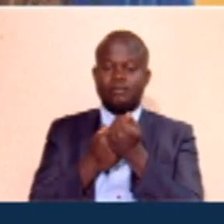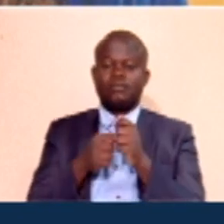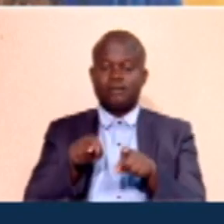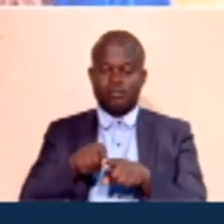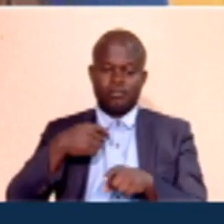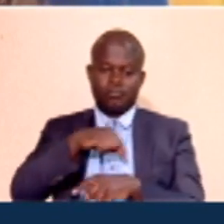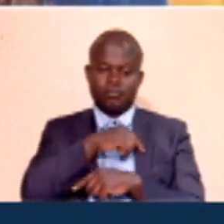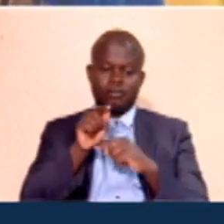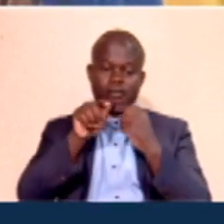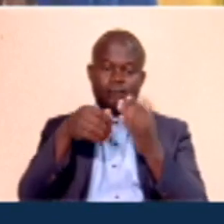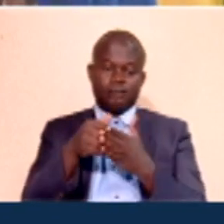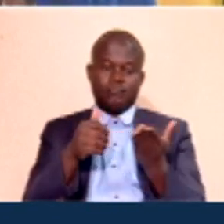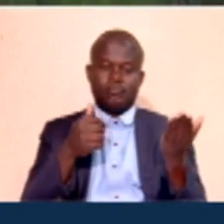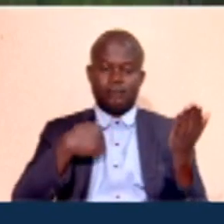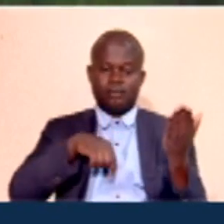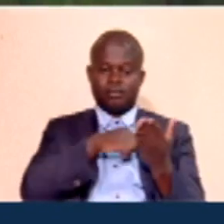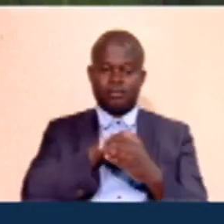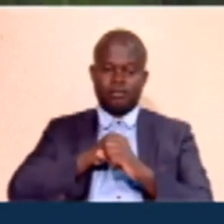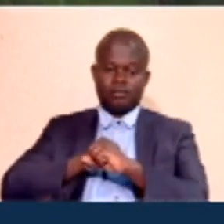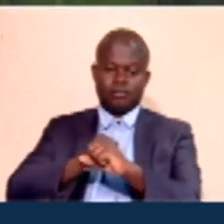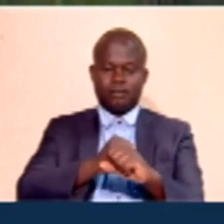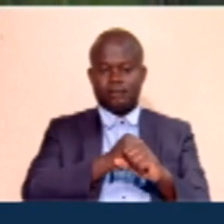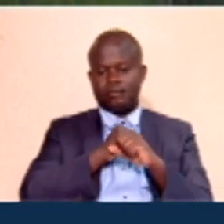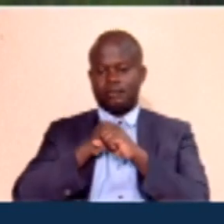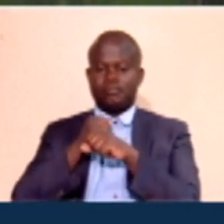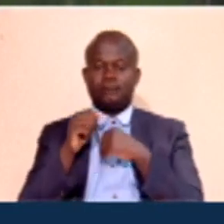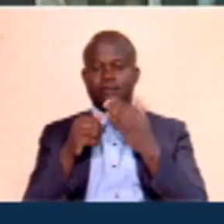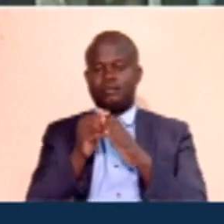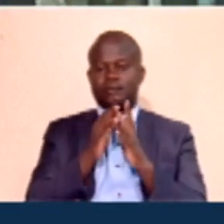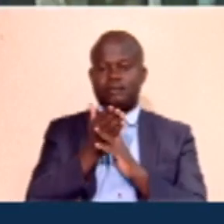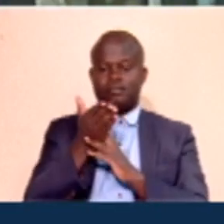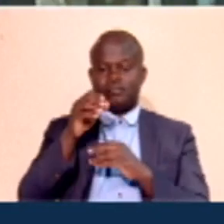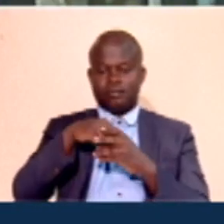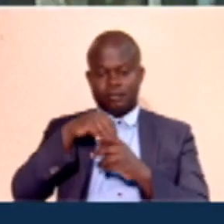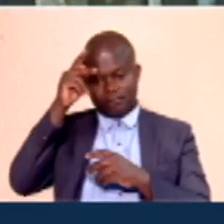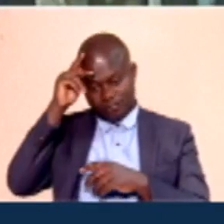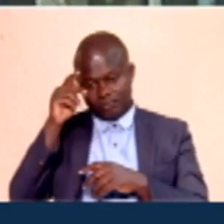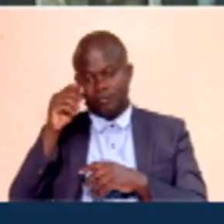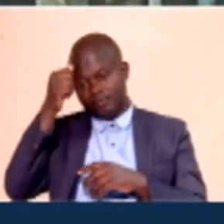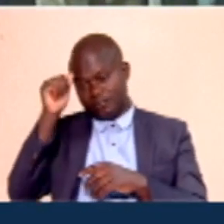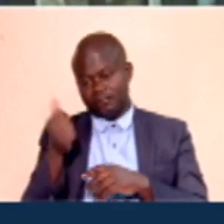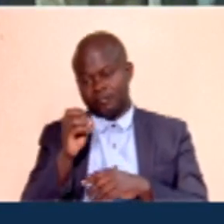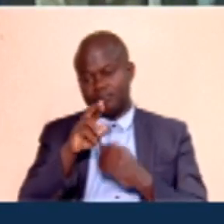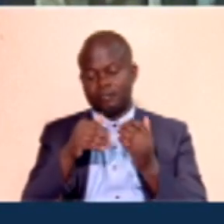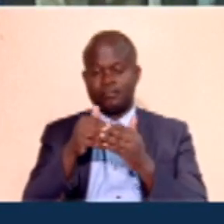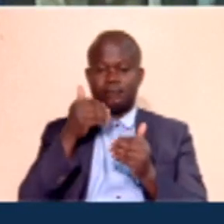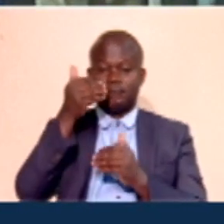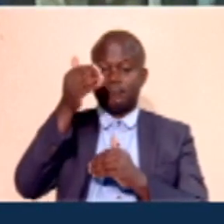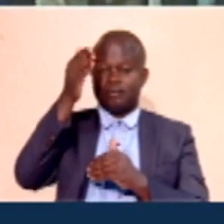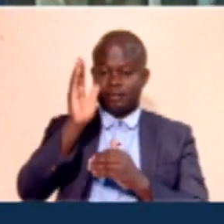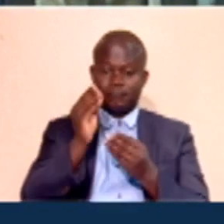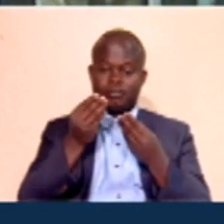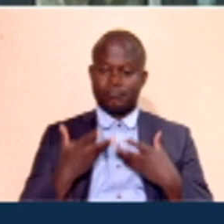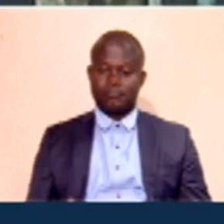rero natabaye mu bihangano byanjye mu kubungabunga amateka miyeje mu bumenyi n'ubuhanga, cyangwa se n'impano Imana